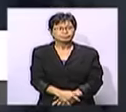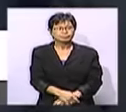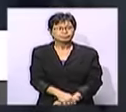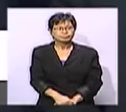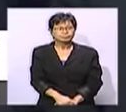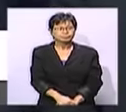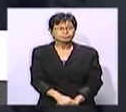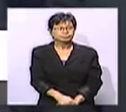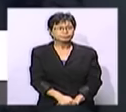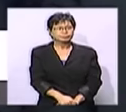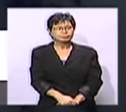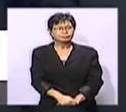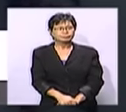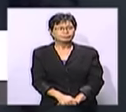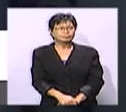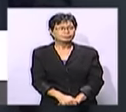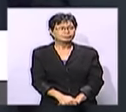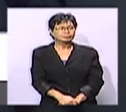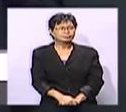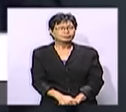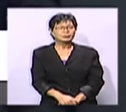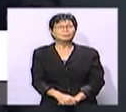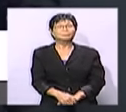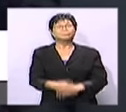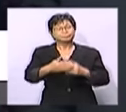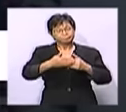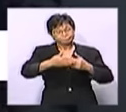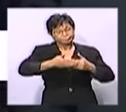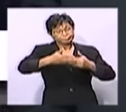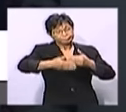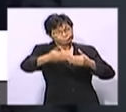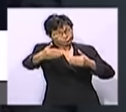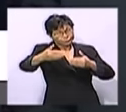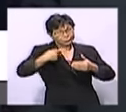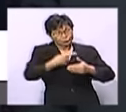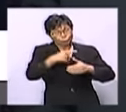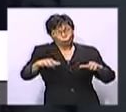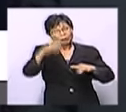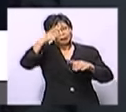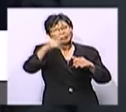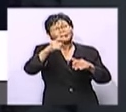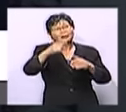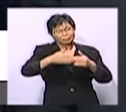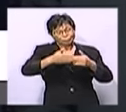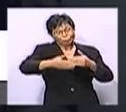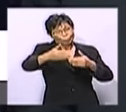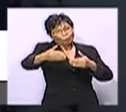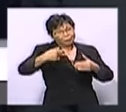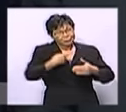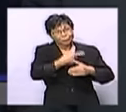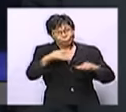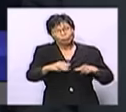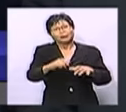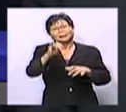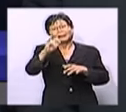Apa yang bakal kami lakukan selepas ini ialah untuk merancang apa ni